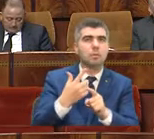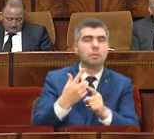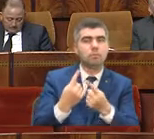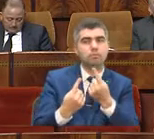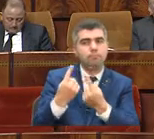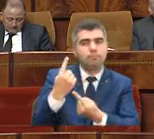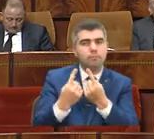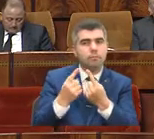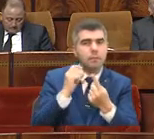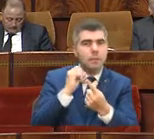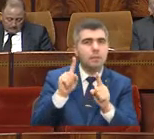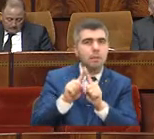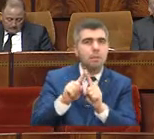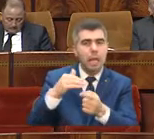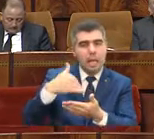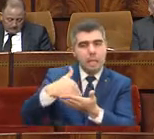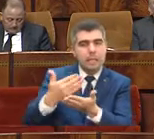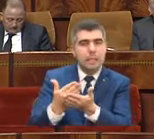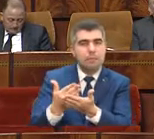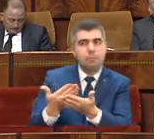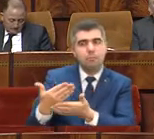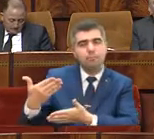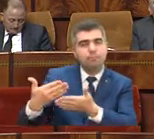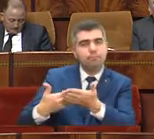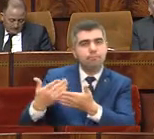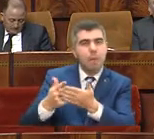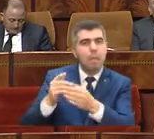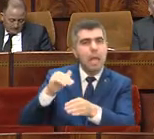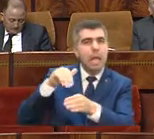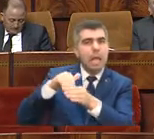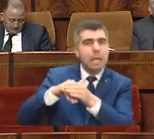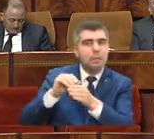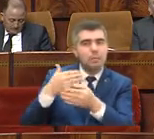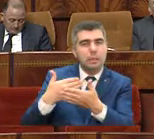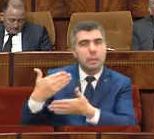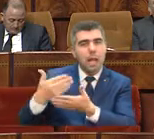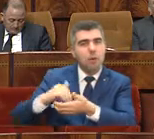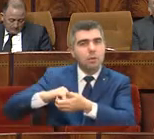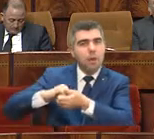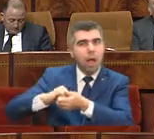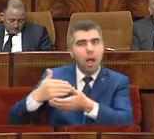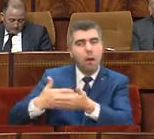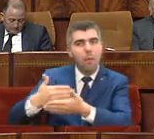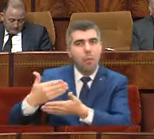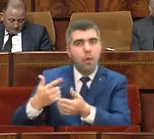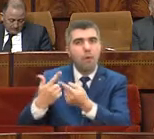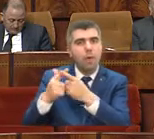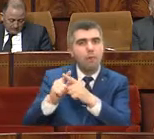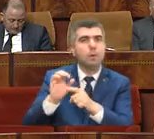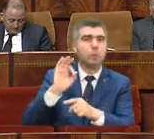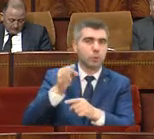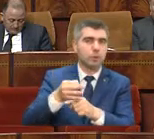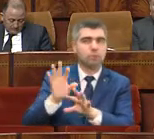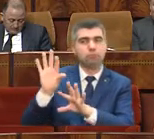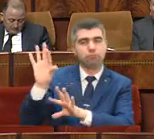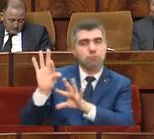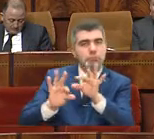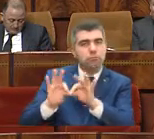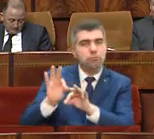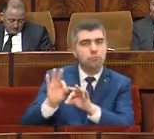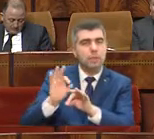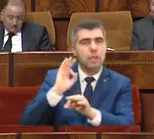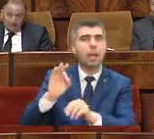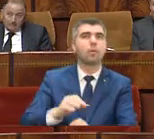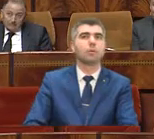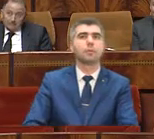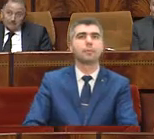كعكه الصفقات الحزبيه بينكم، يعني انكم كتمشيو للارضاءات الحزبيه، اعطيني نعطيك.